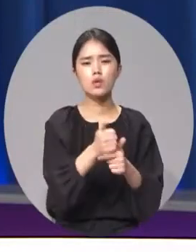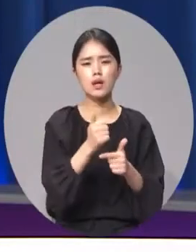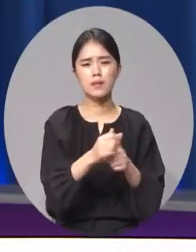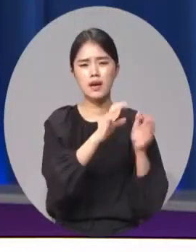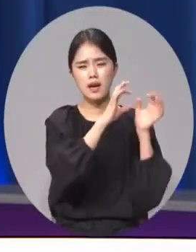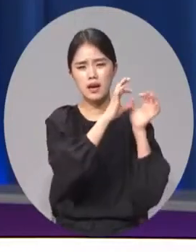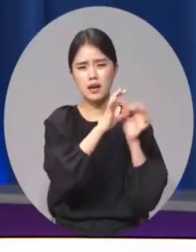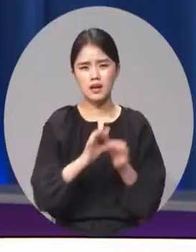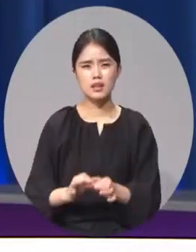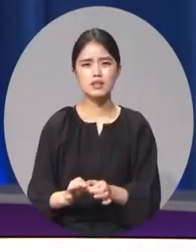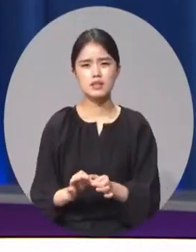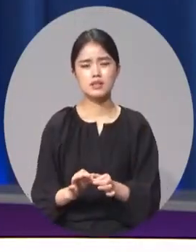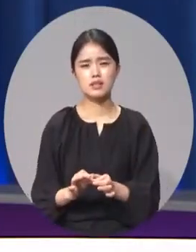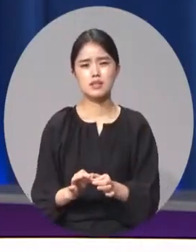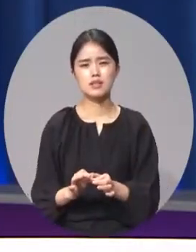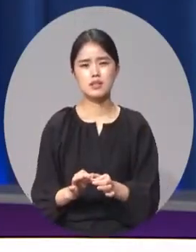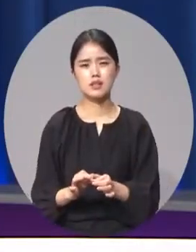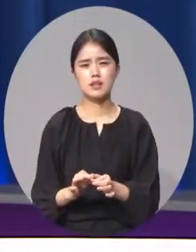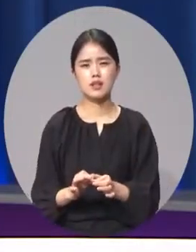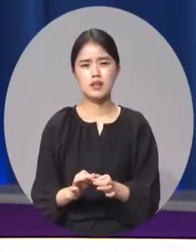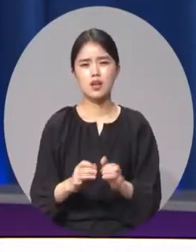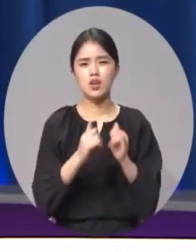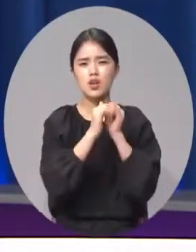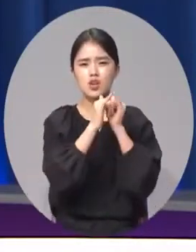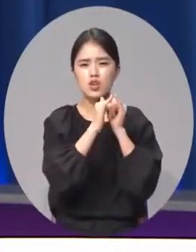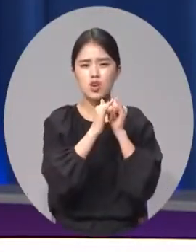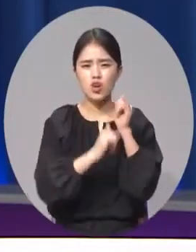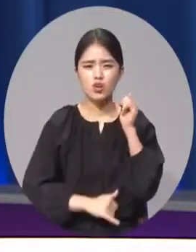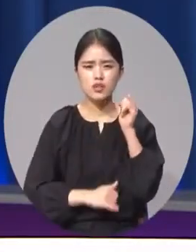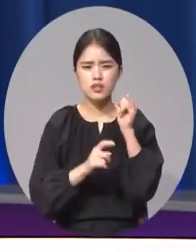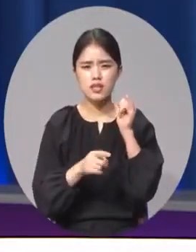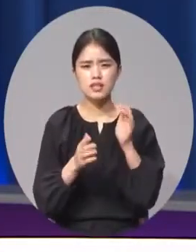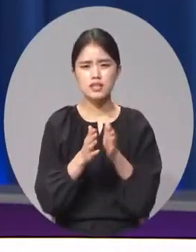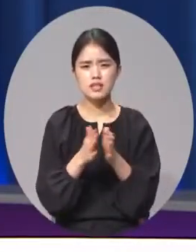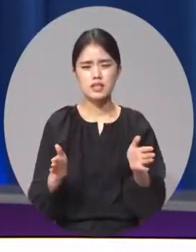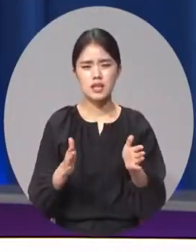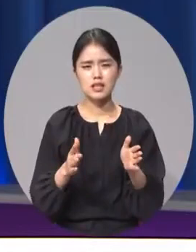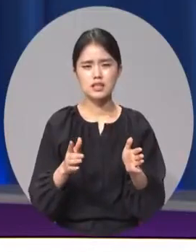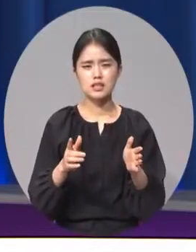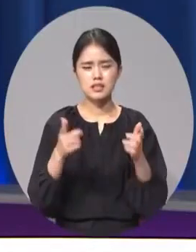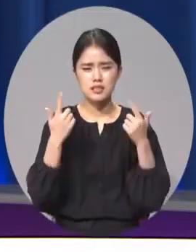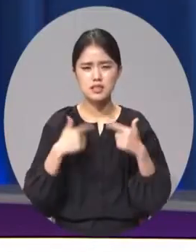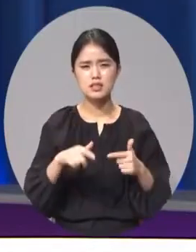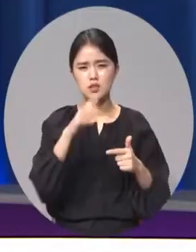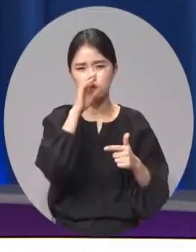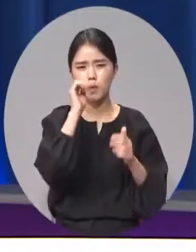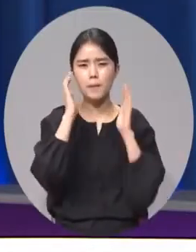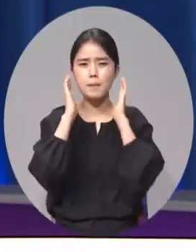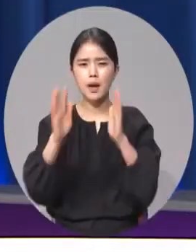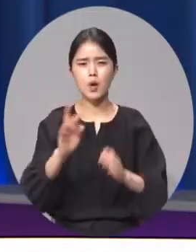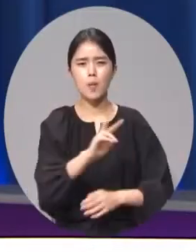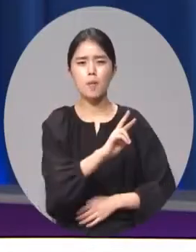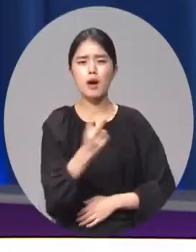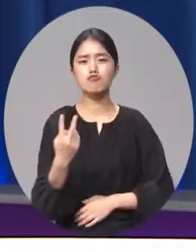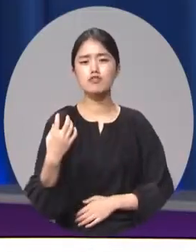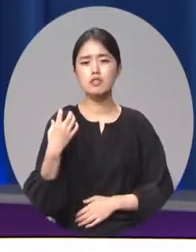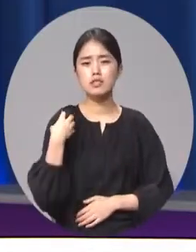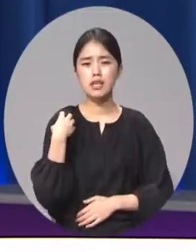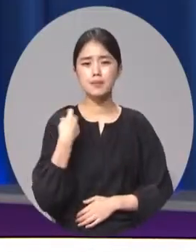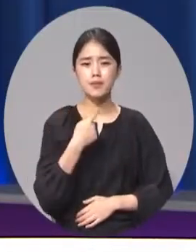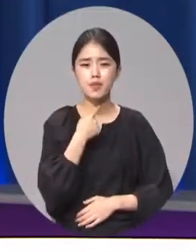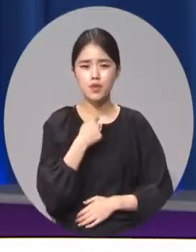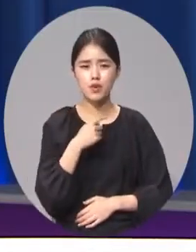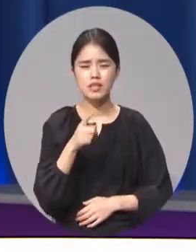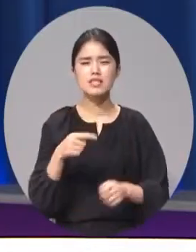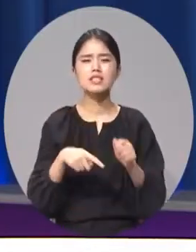역사의 물 꼭 물꼬를 제대로 좋은 방향으로 바꾸는 역할을 해 오셨지만 쓰는 사람의